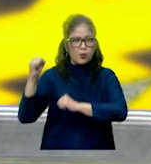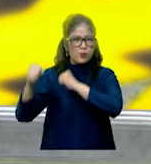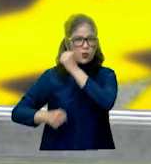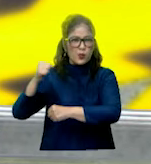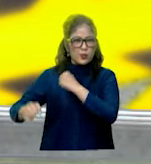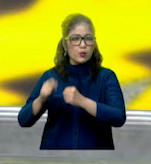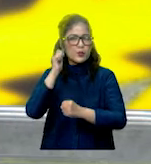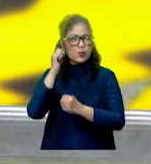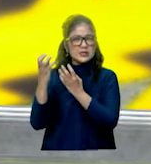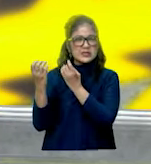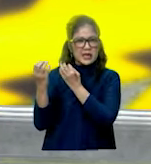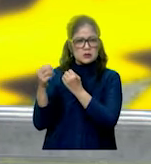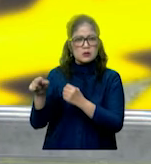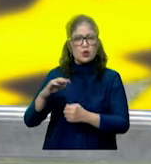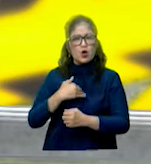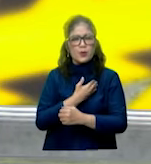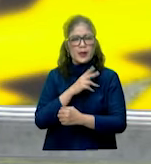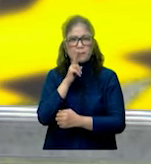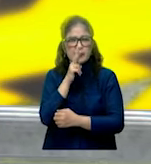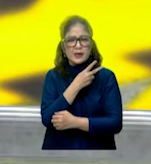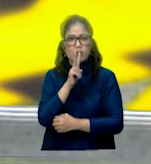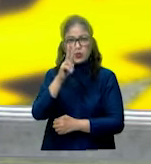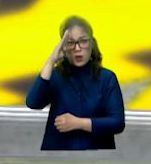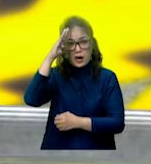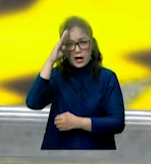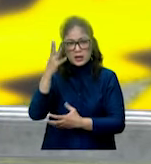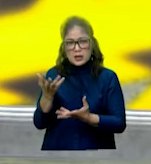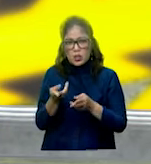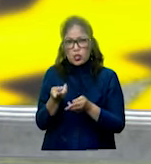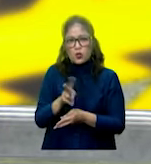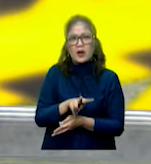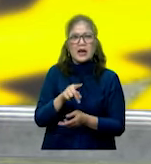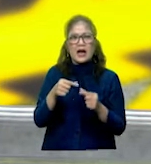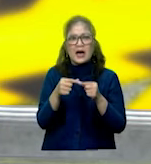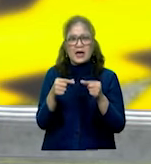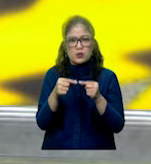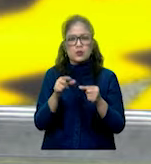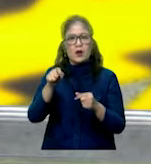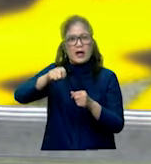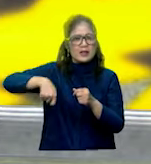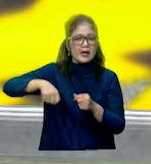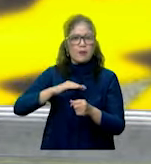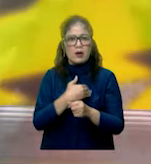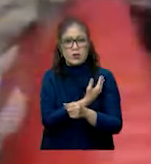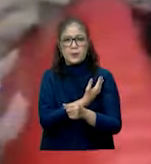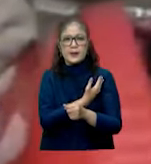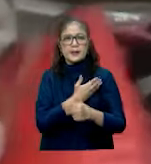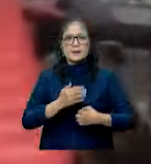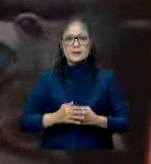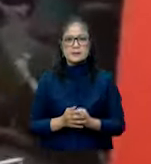jadi korban penipuan dua pria. Pelaku menukar kartu ATM korban, lalu menguras uang korban.